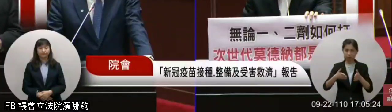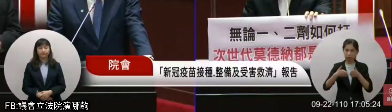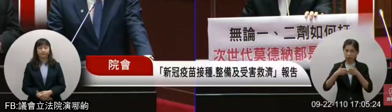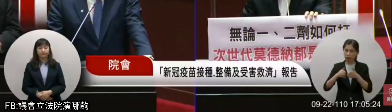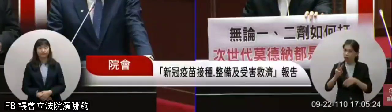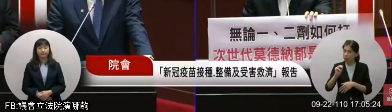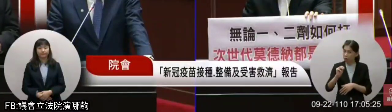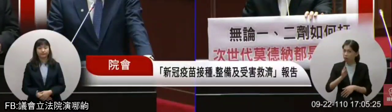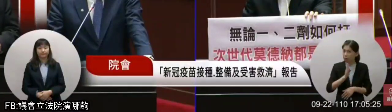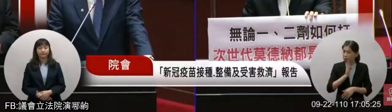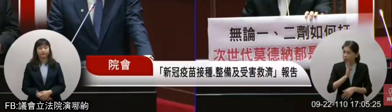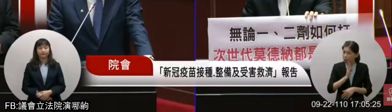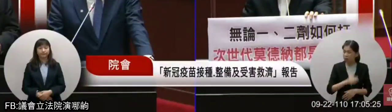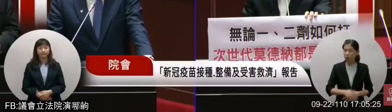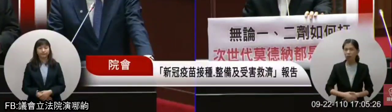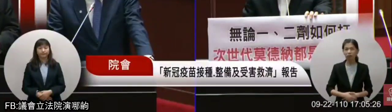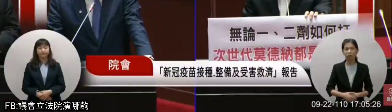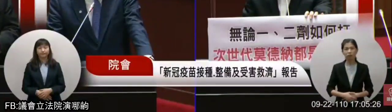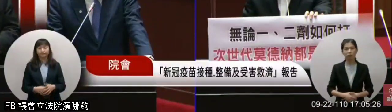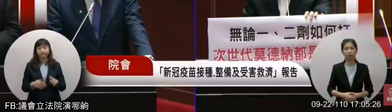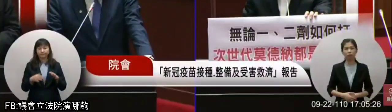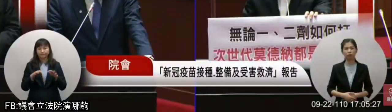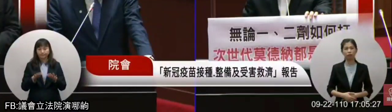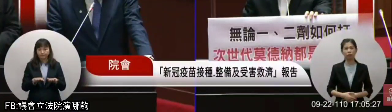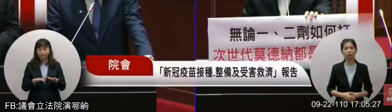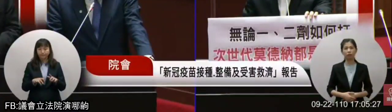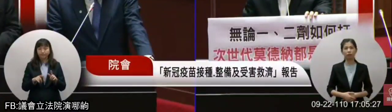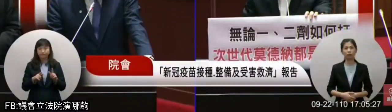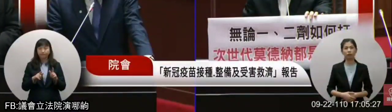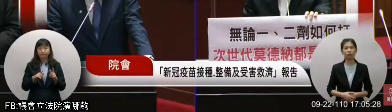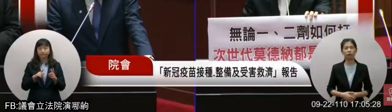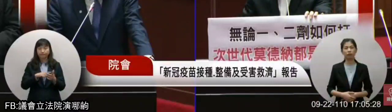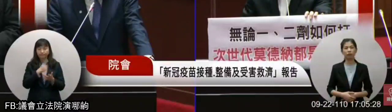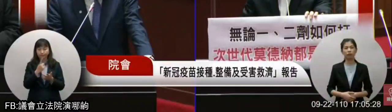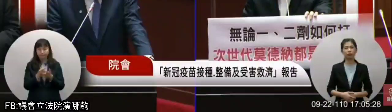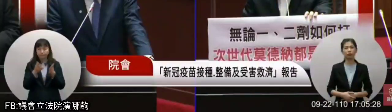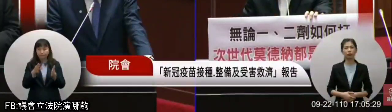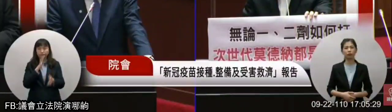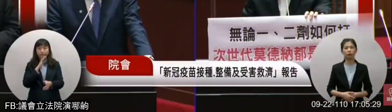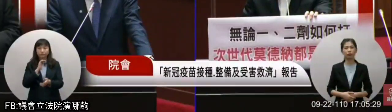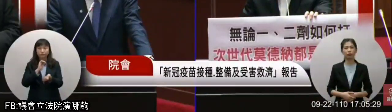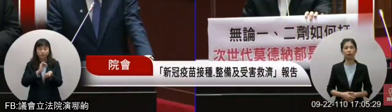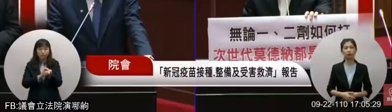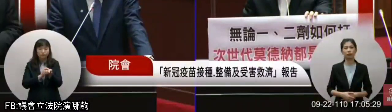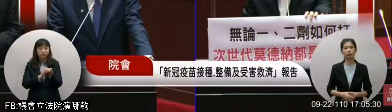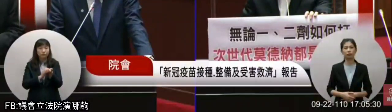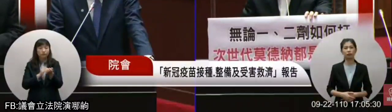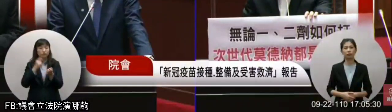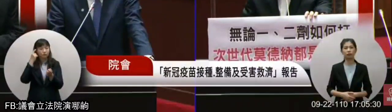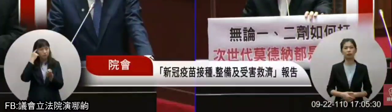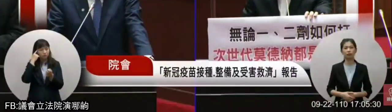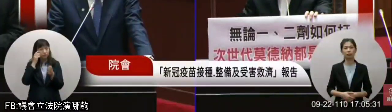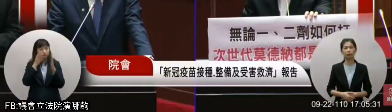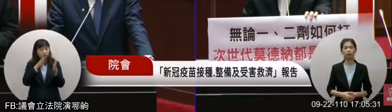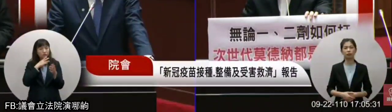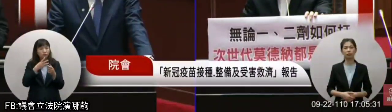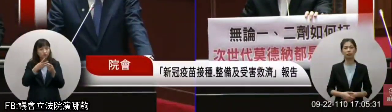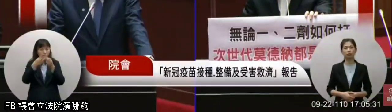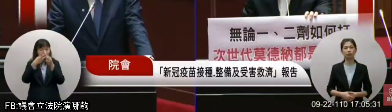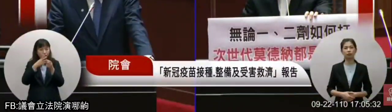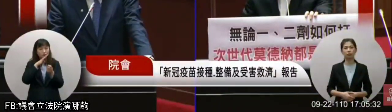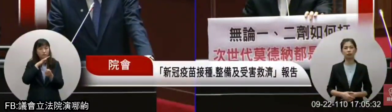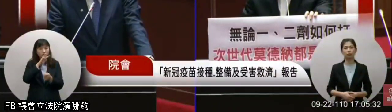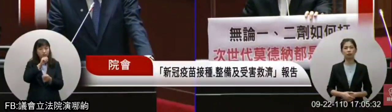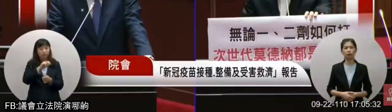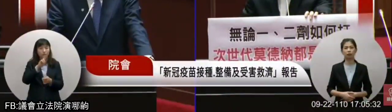打？ 到现在这整个大家在医学的认知是认为第三剂使用